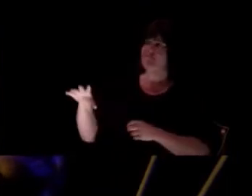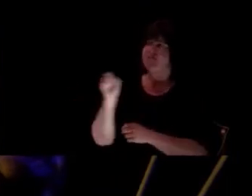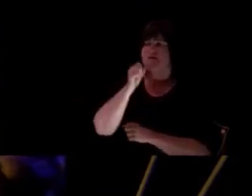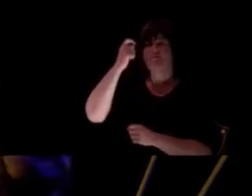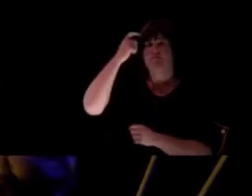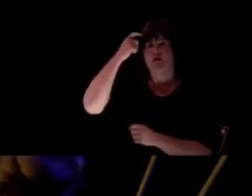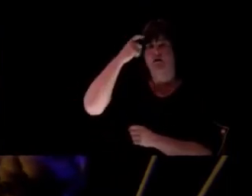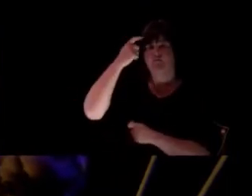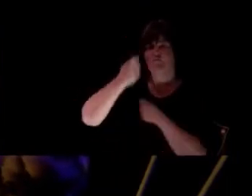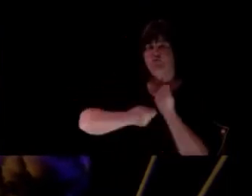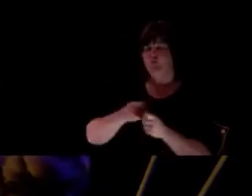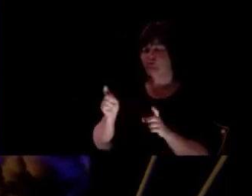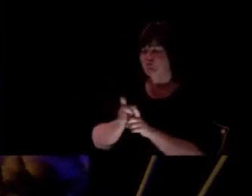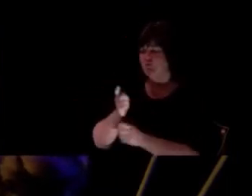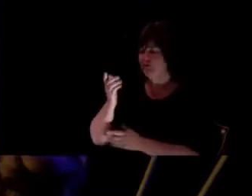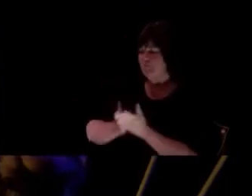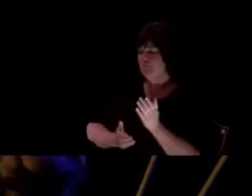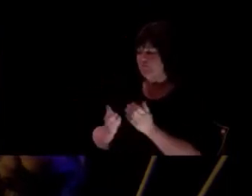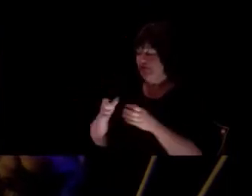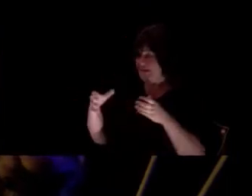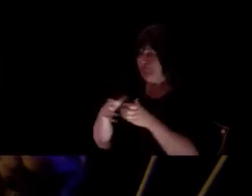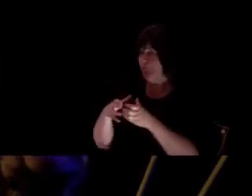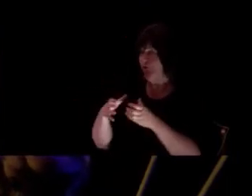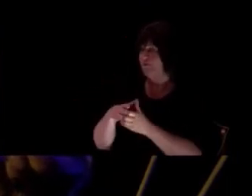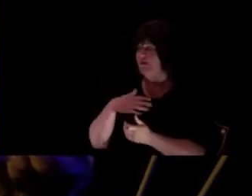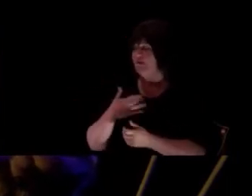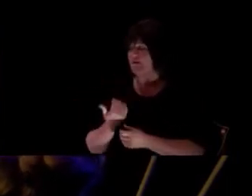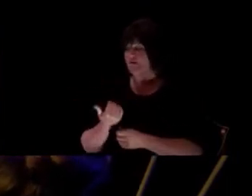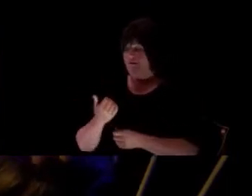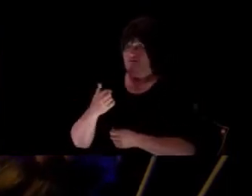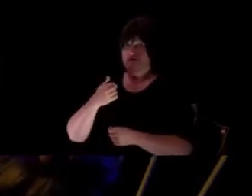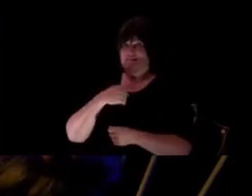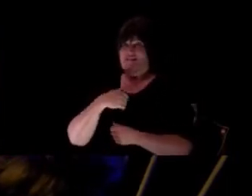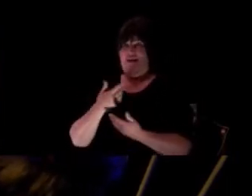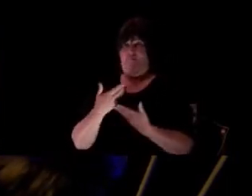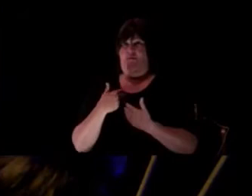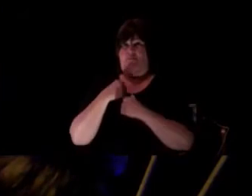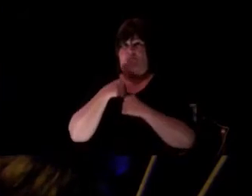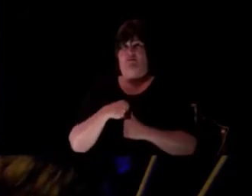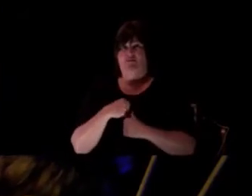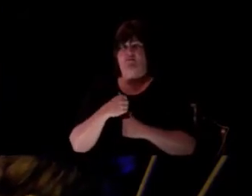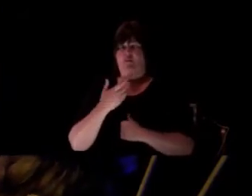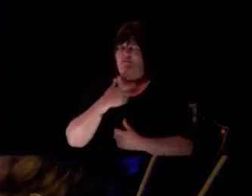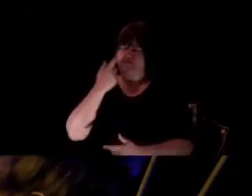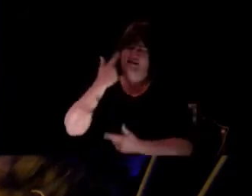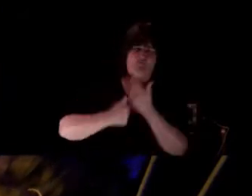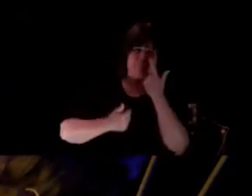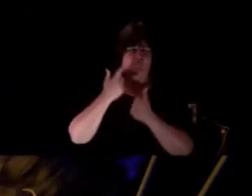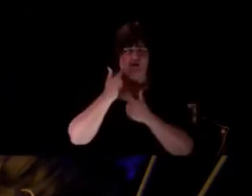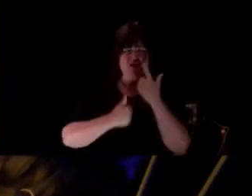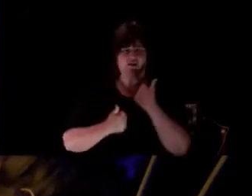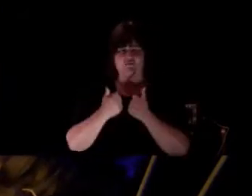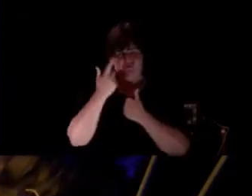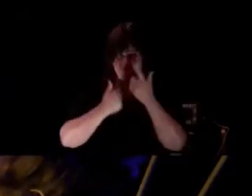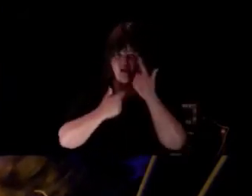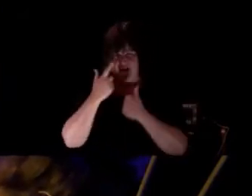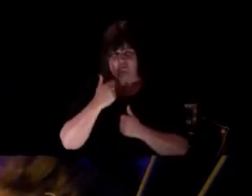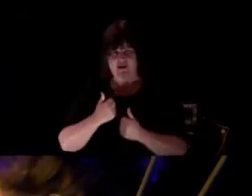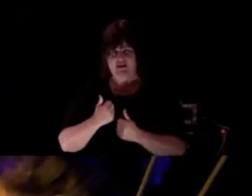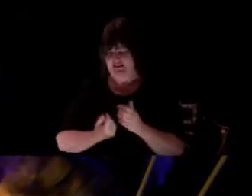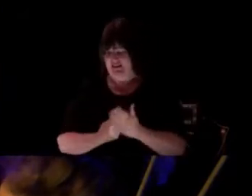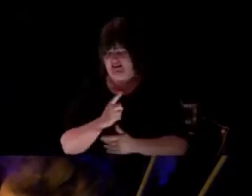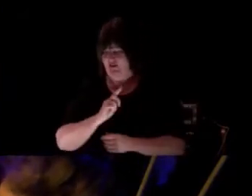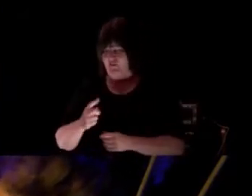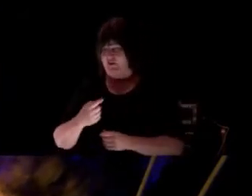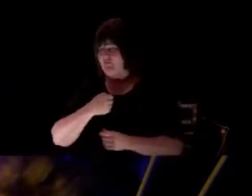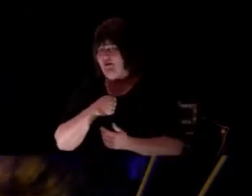å gjøre sånne møter er at jeg ikke skal bli belastet, men jeg blir jo kjempelei meg. Og det gjelder nok ikke bare meg,